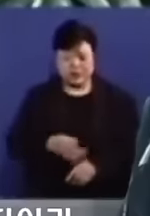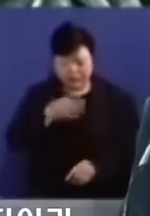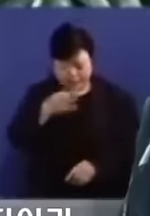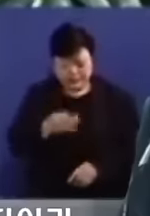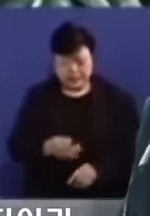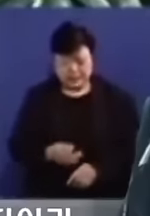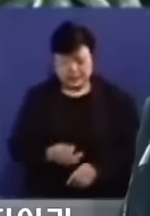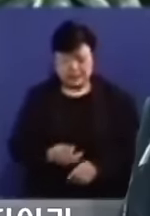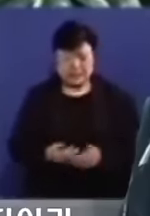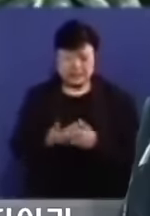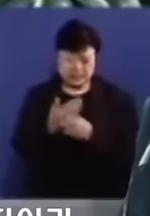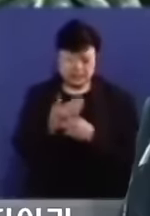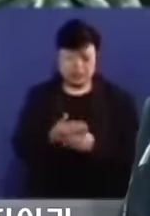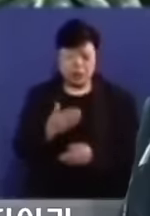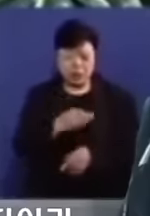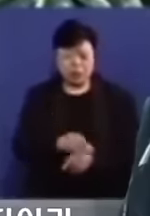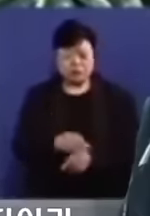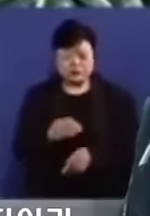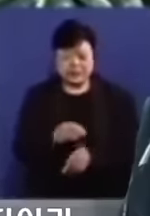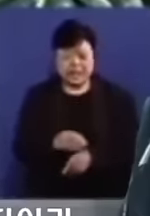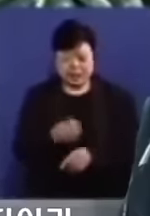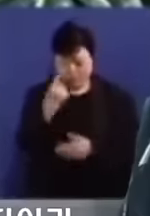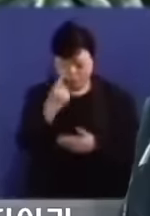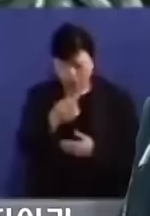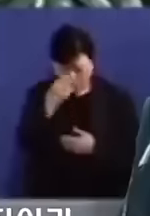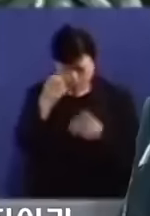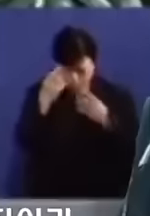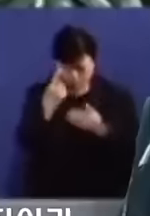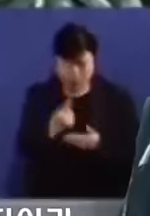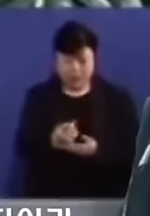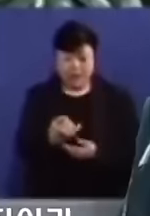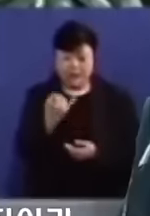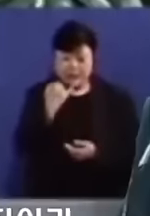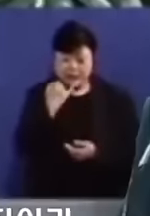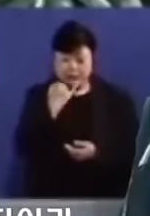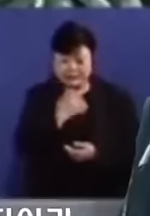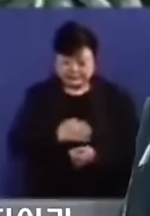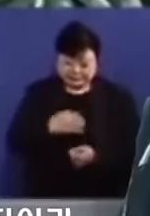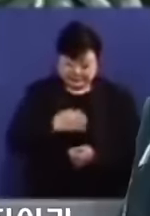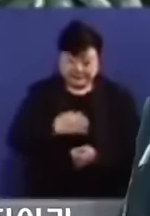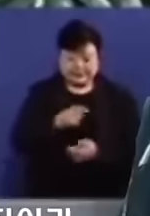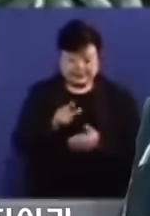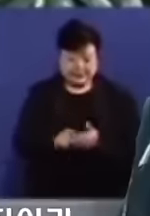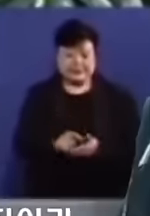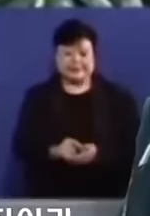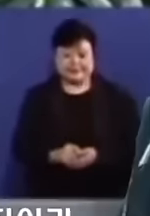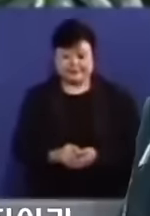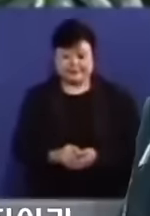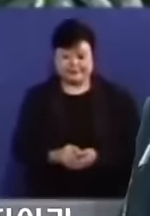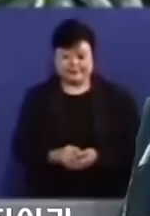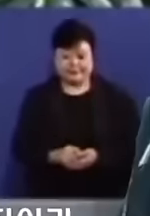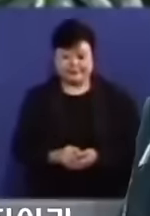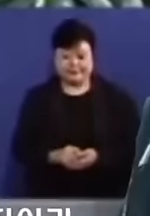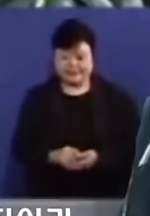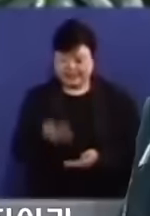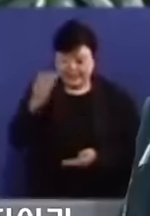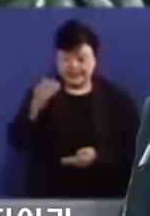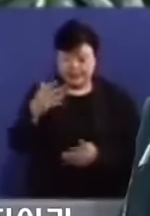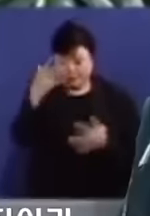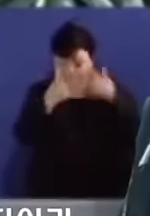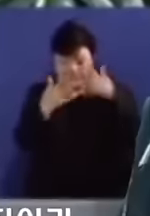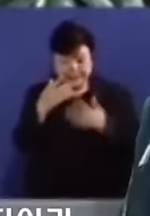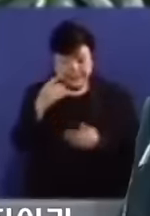하고 몸에 몸살이 오기도 하고 고통이 다가와서 괴로울 때도 그때 본 그